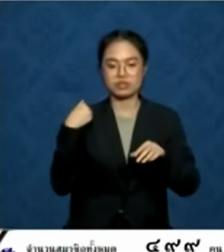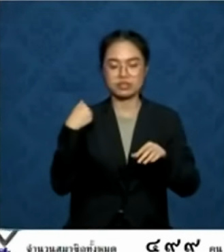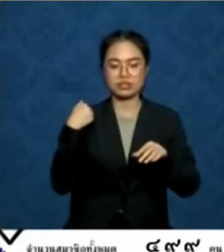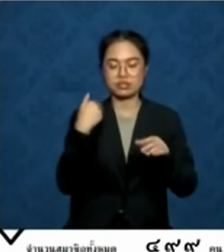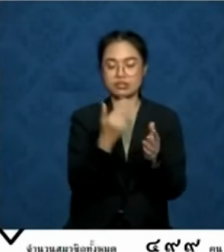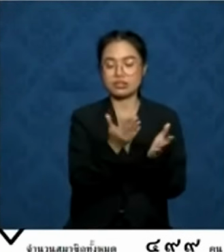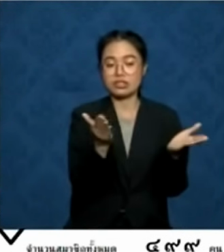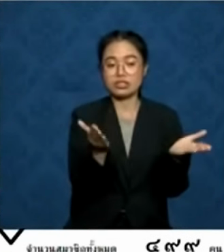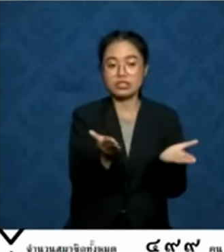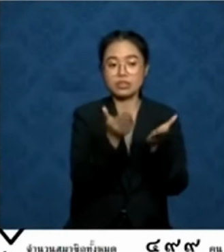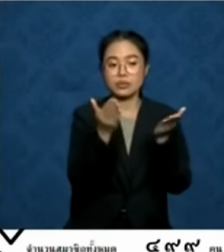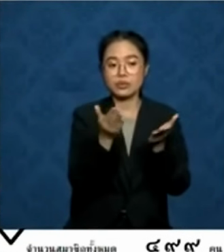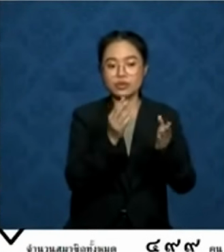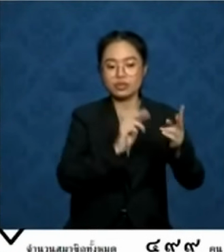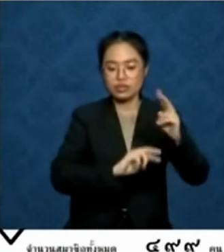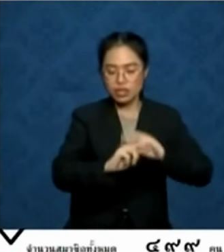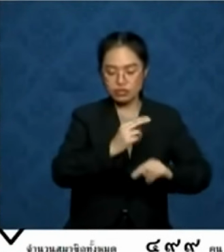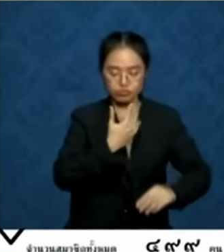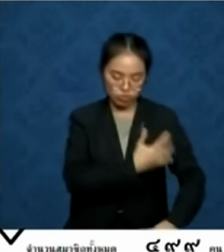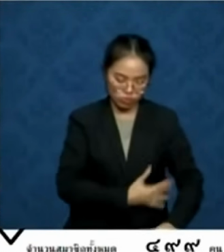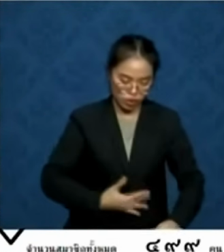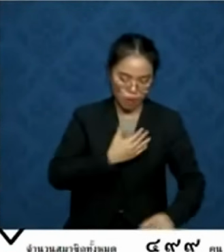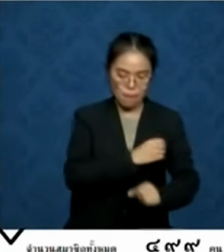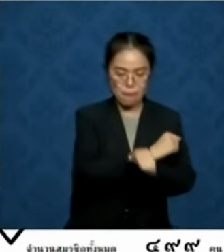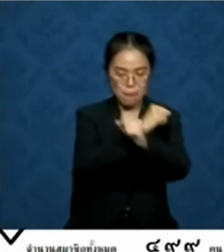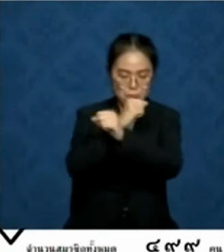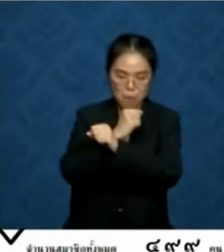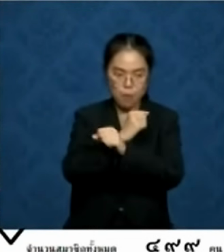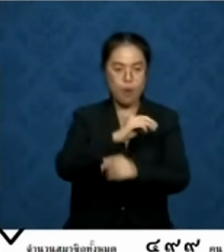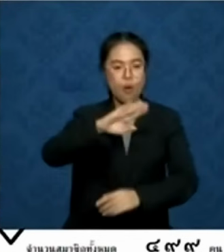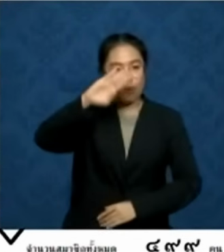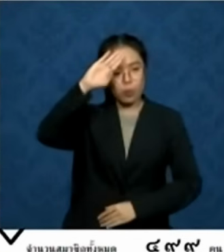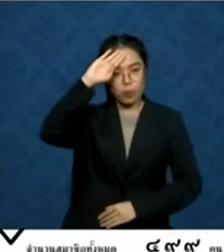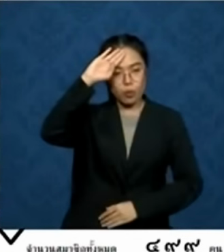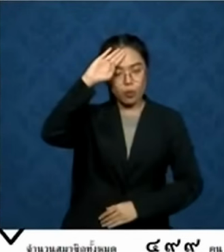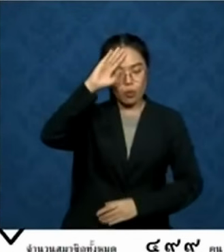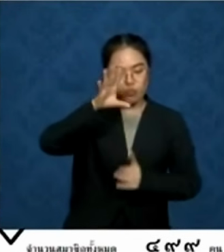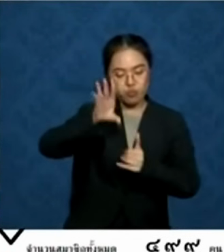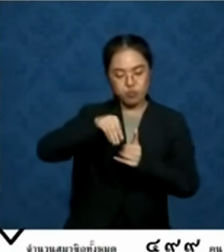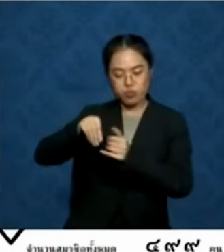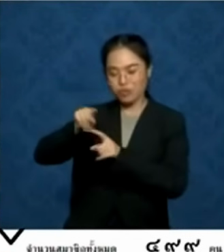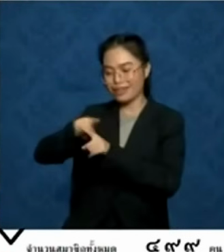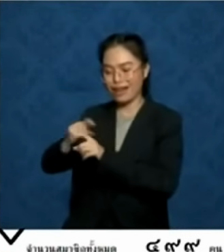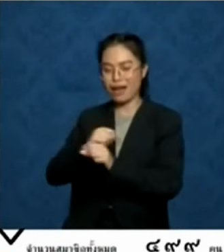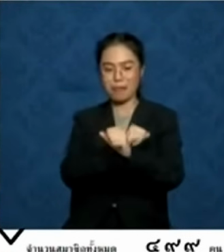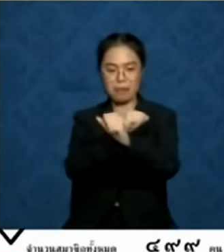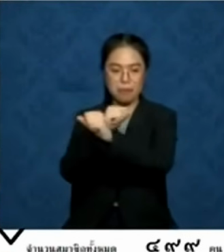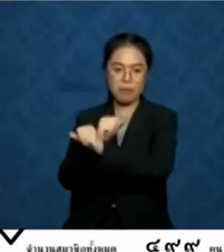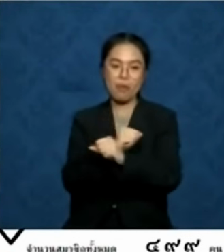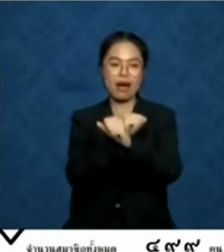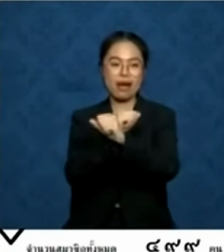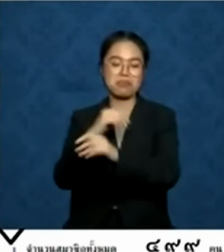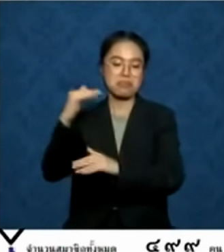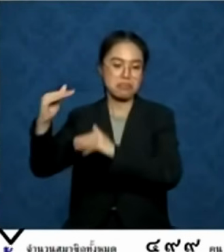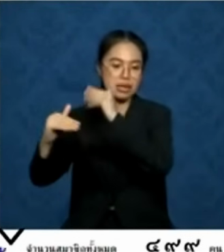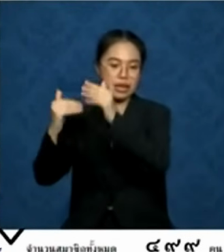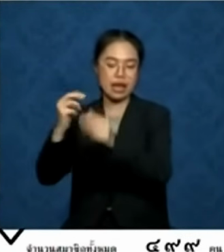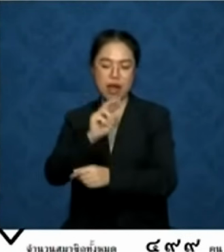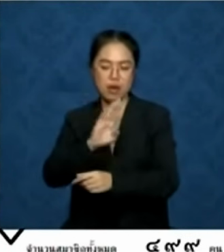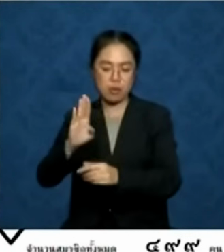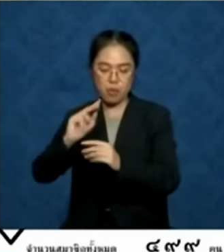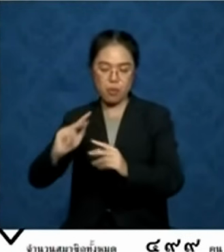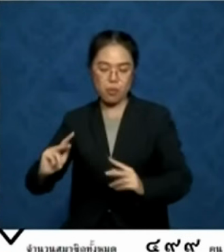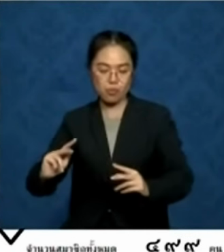ไกสร้างเสริมสุขภาพและการป้องกันโรคเพิ่มศักยภาพการให้บริการด้านสาธารณสุขสามารถรองรับสถาน